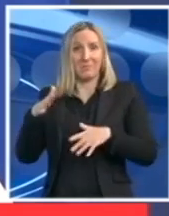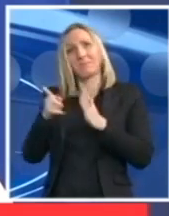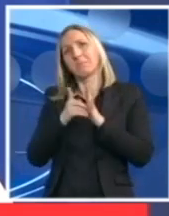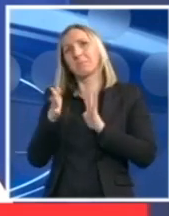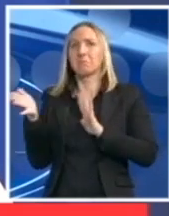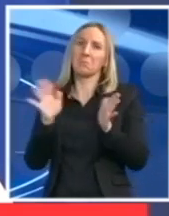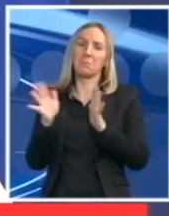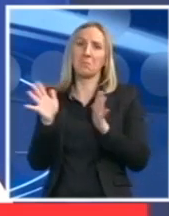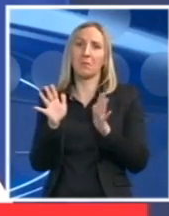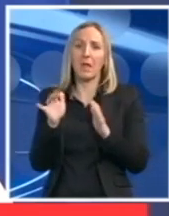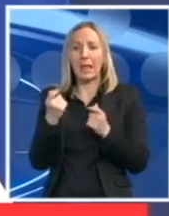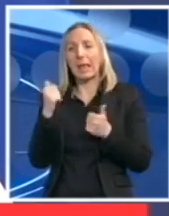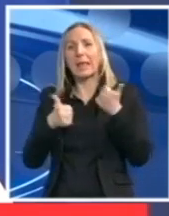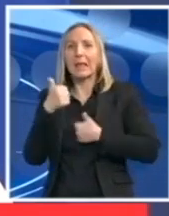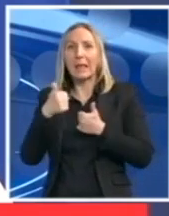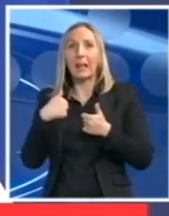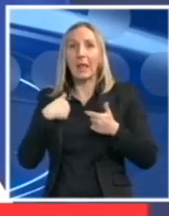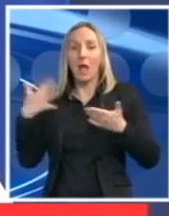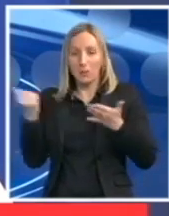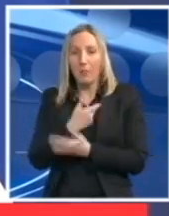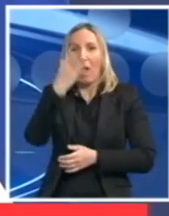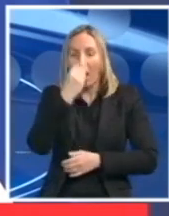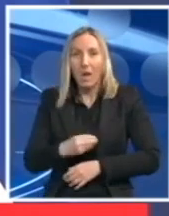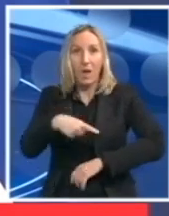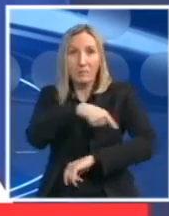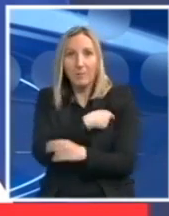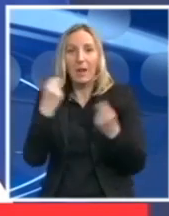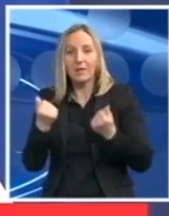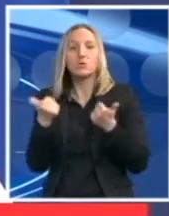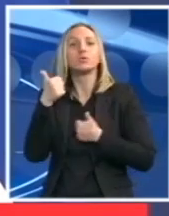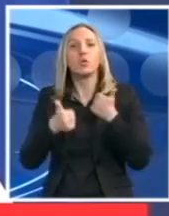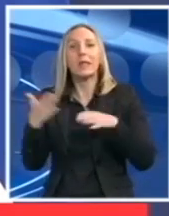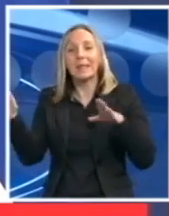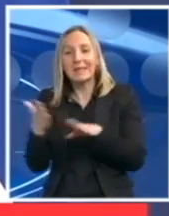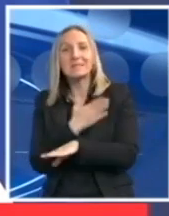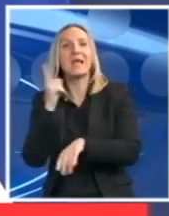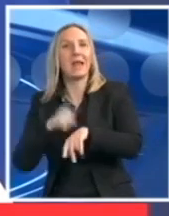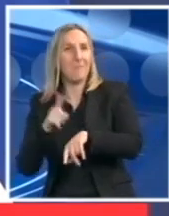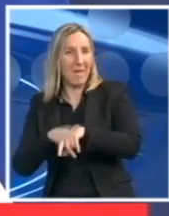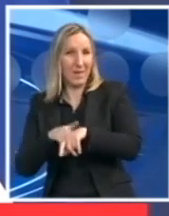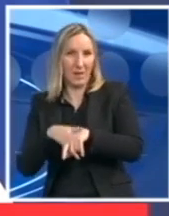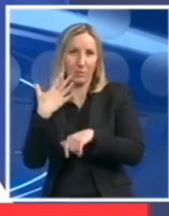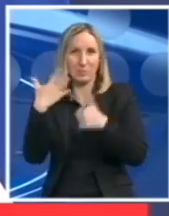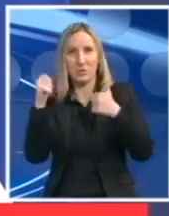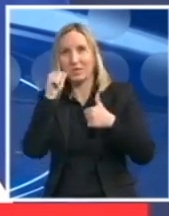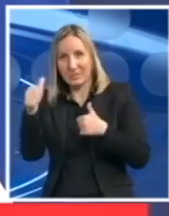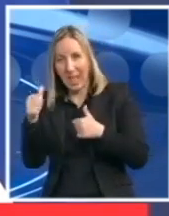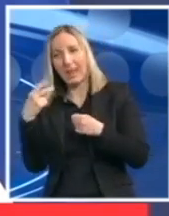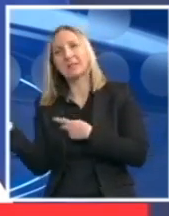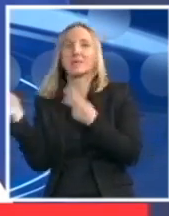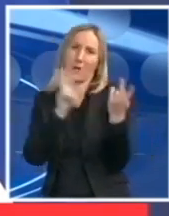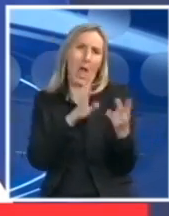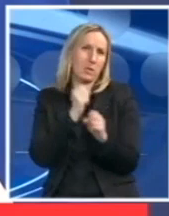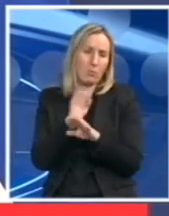se ili kada dobiju simptome, ili kada istekne period samoizolacije, pre nego što se vrate svojim normalnim